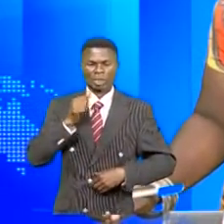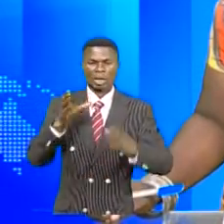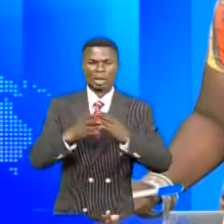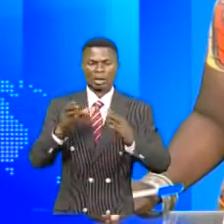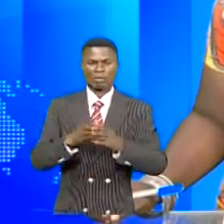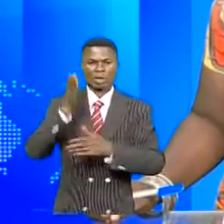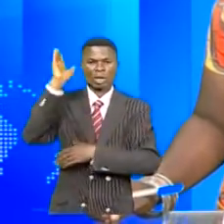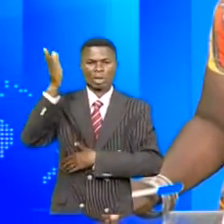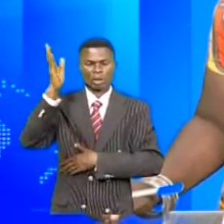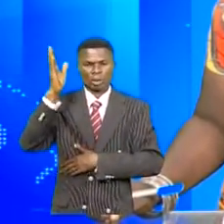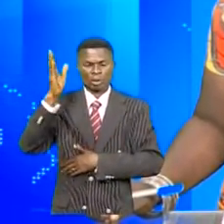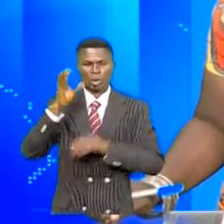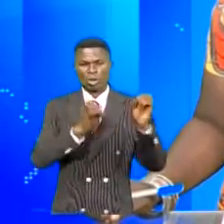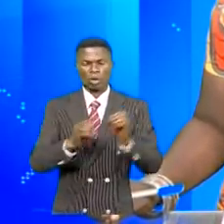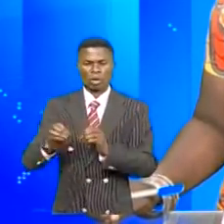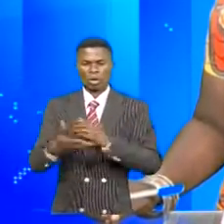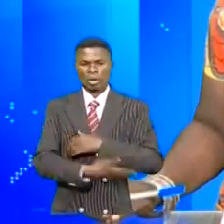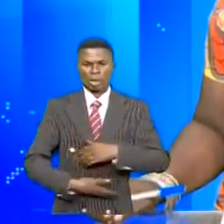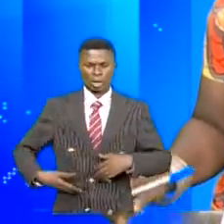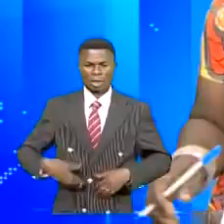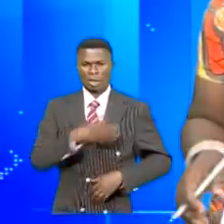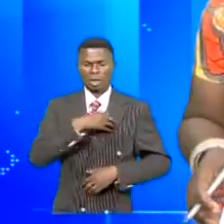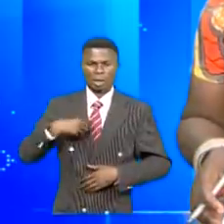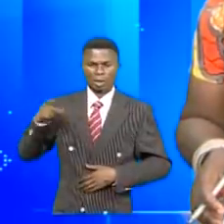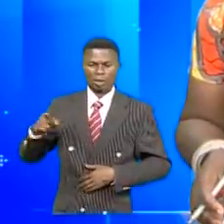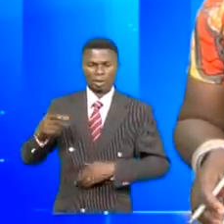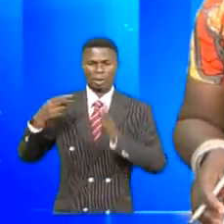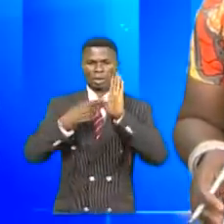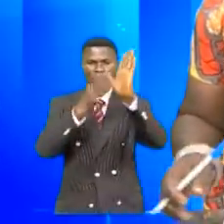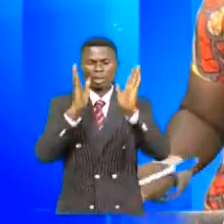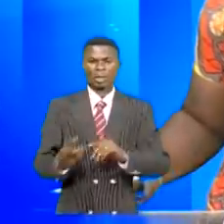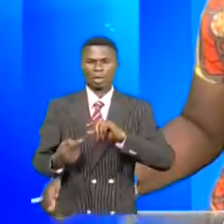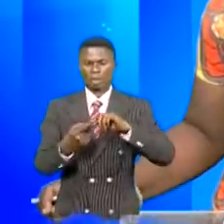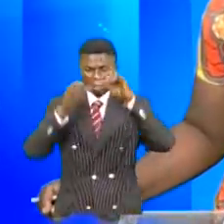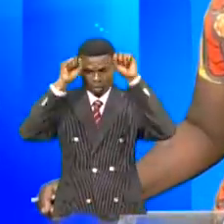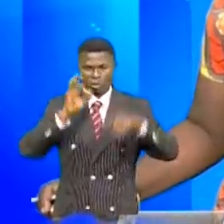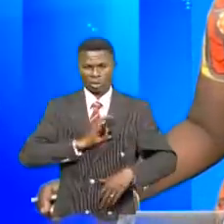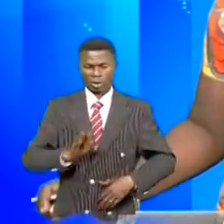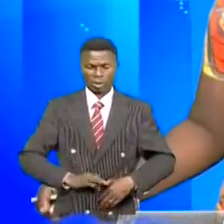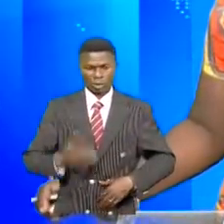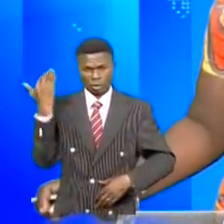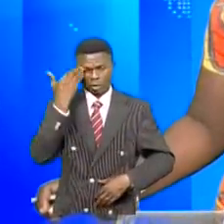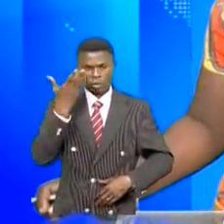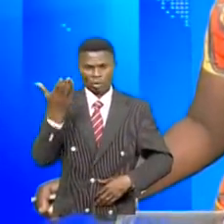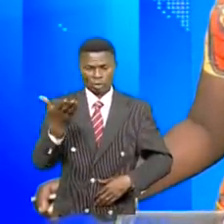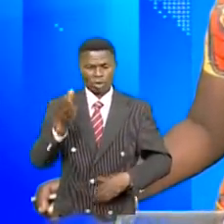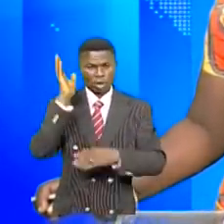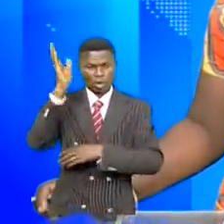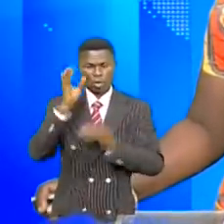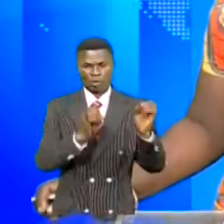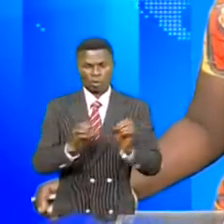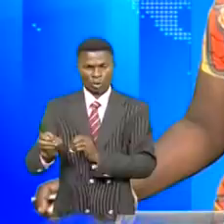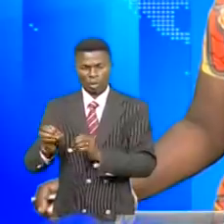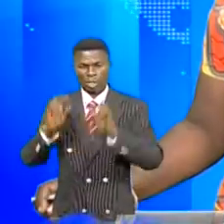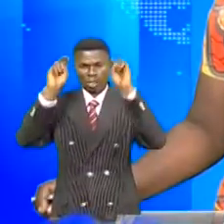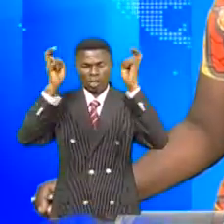cette conférence animée au lycée Mamadi en Keba par les représentants personnels du chef de l'État, Yannick Luntadila. Conférence organisée sous